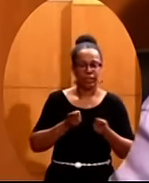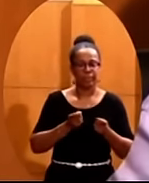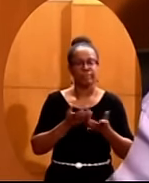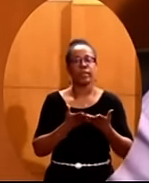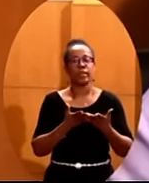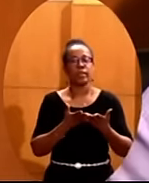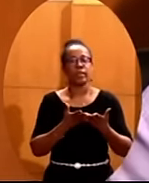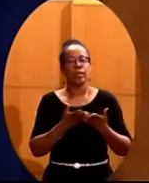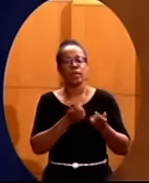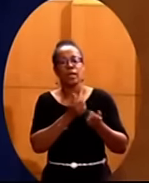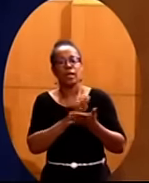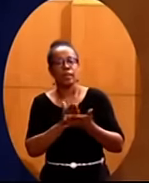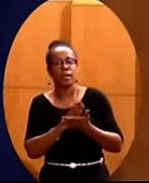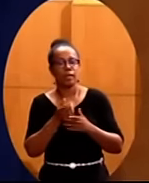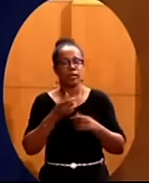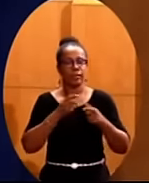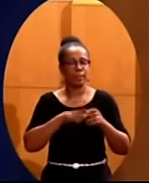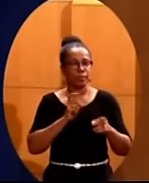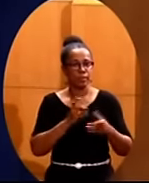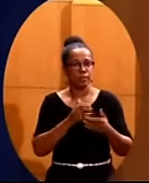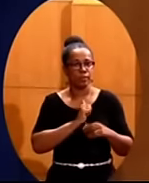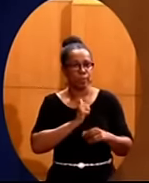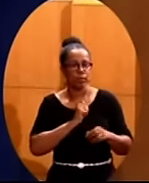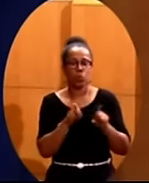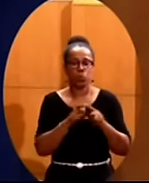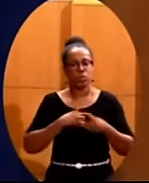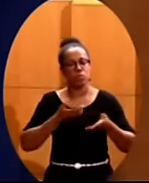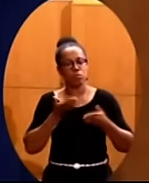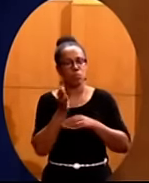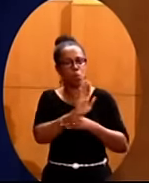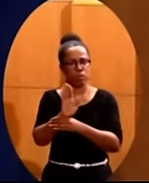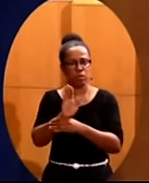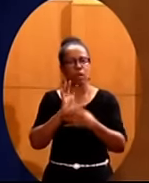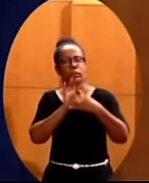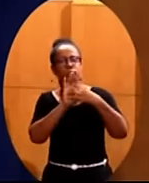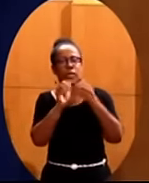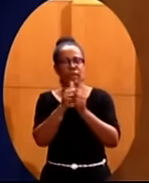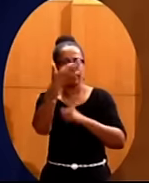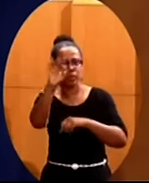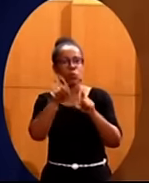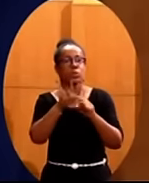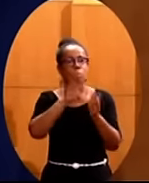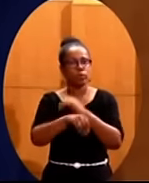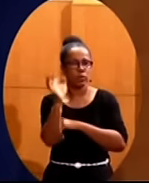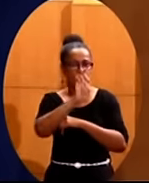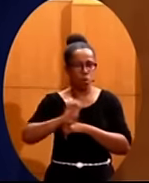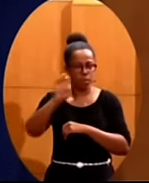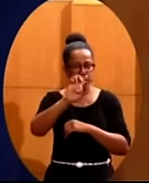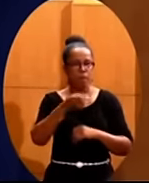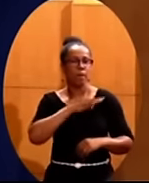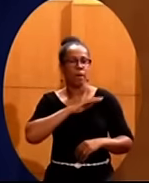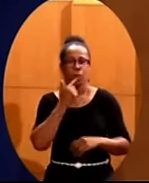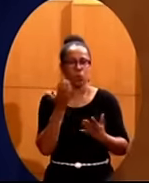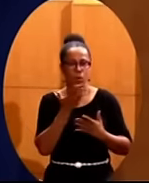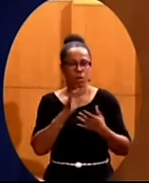interdépendances affirmer notre lien à la France et à l'Europe à travers